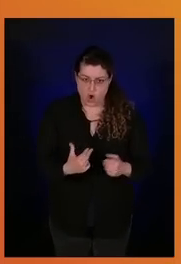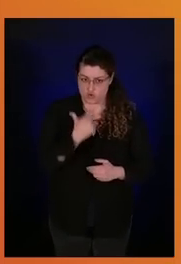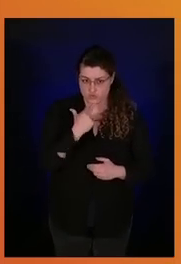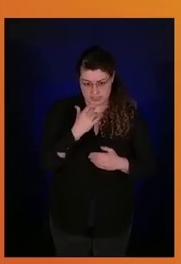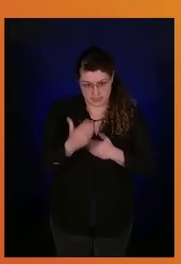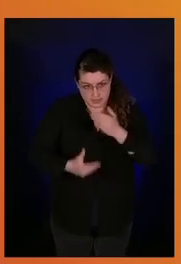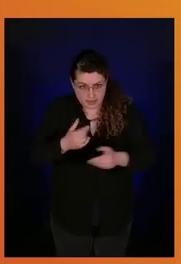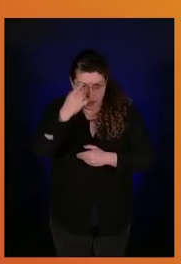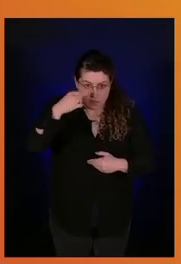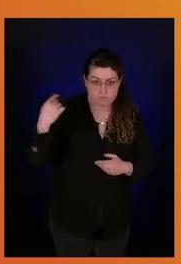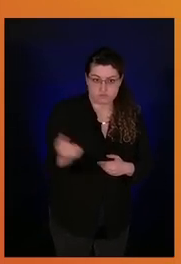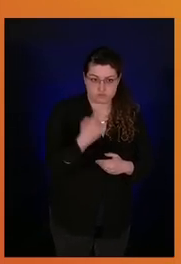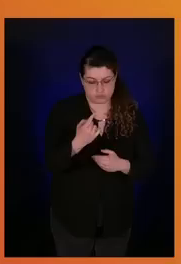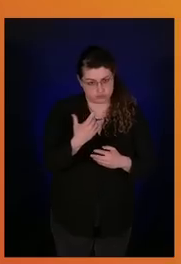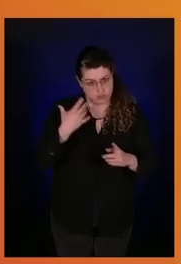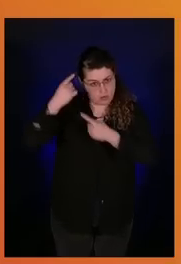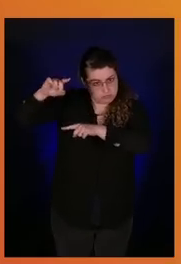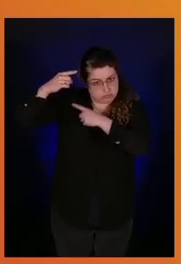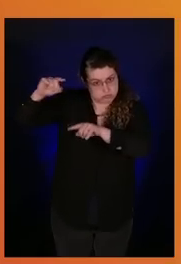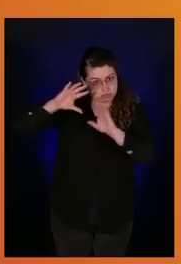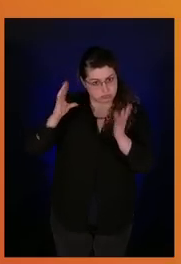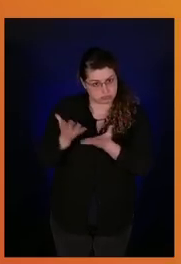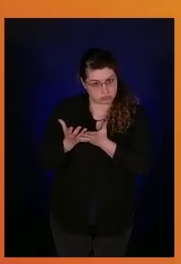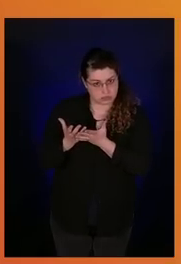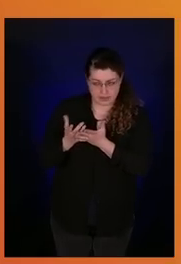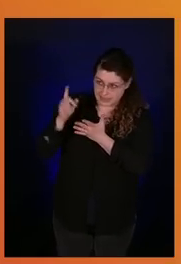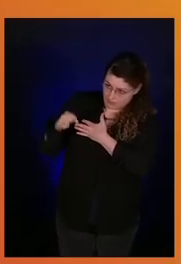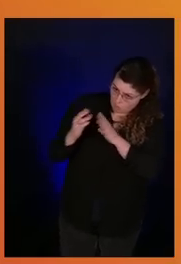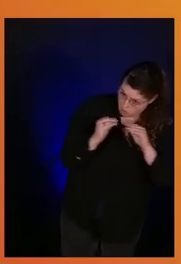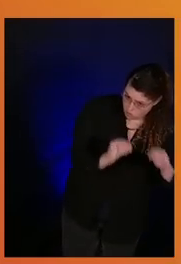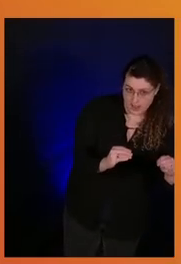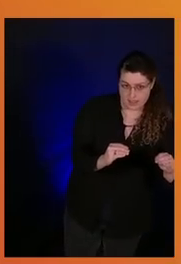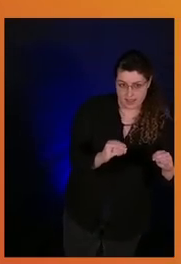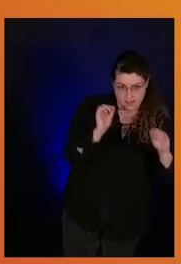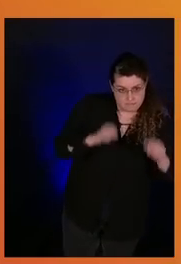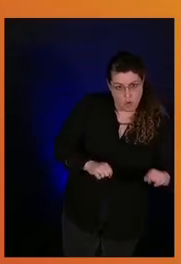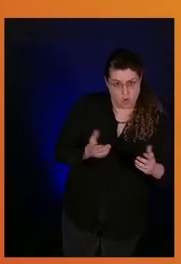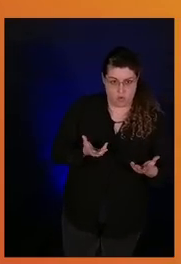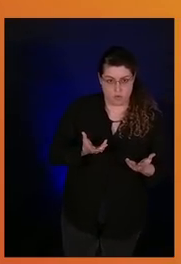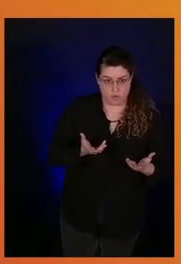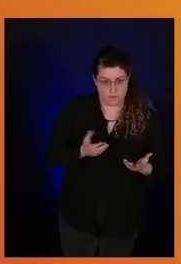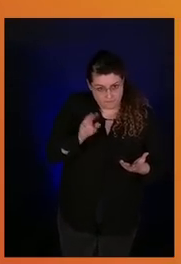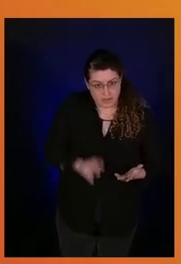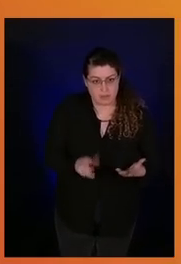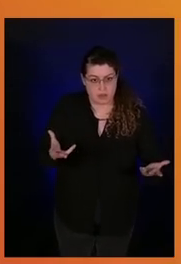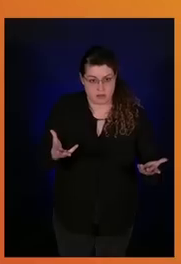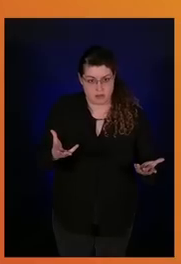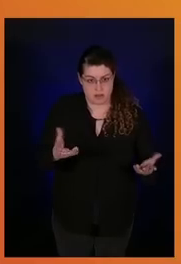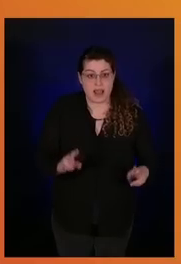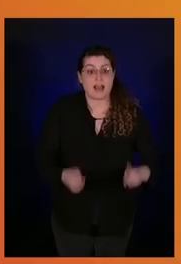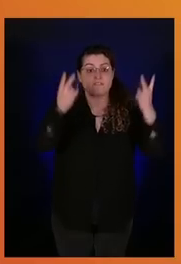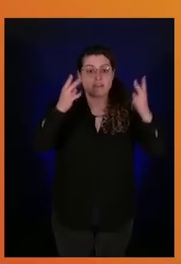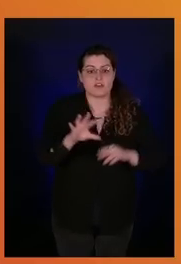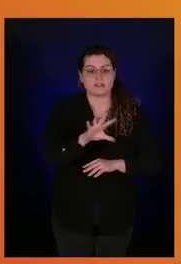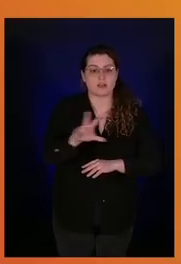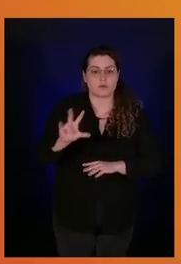pour donner à l'ensemble de nos revendications les moyens de se concrétiser réellement. Vive le